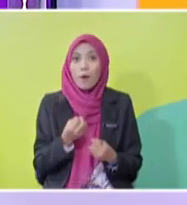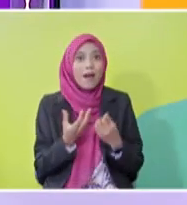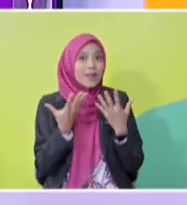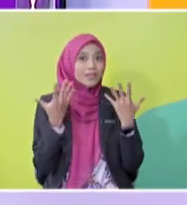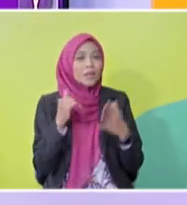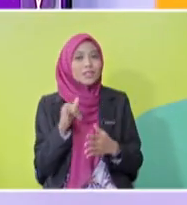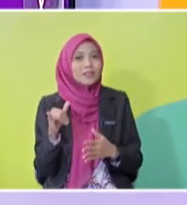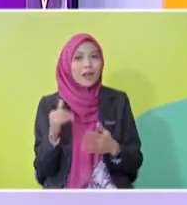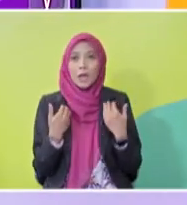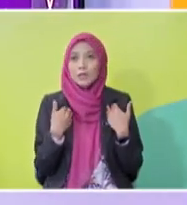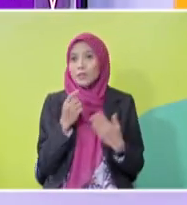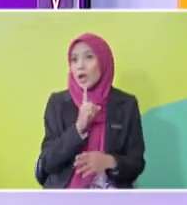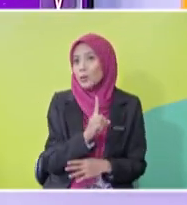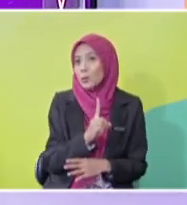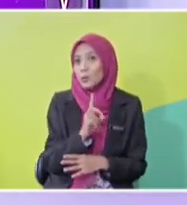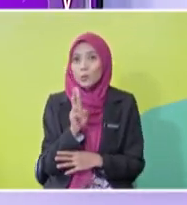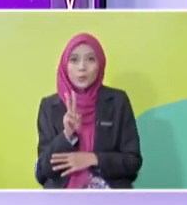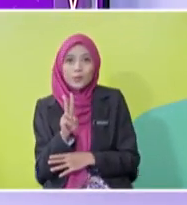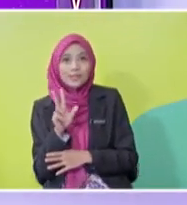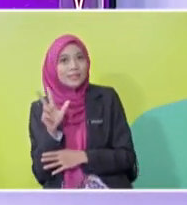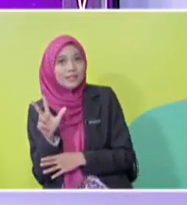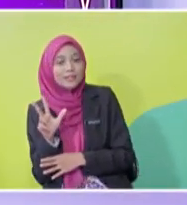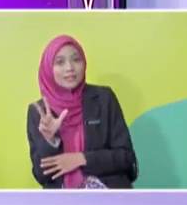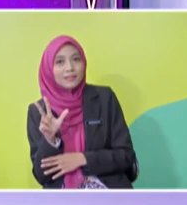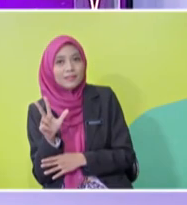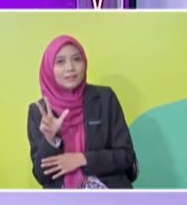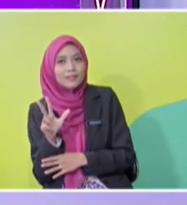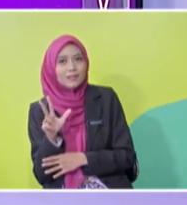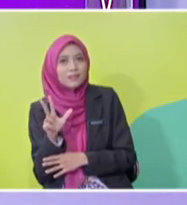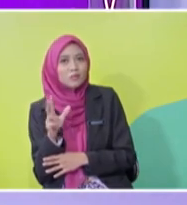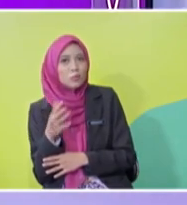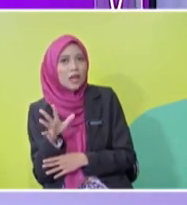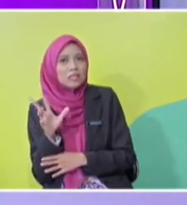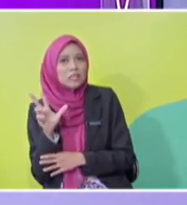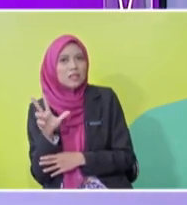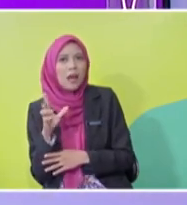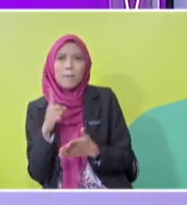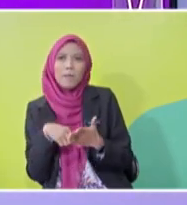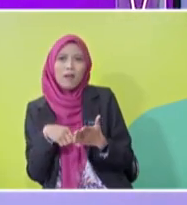ada satu dua tiga lepas tiga